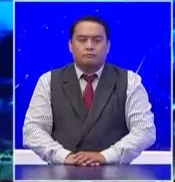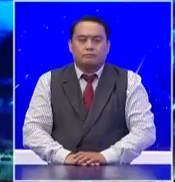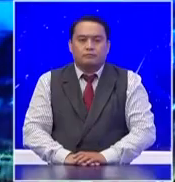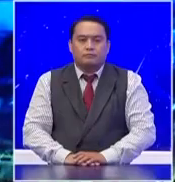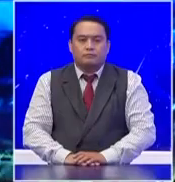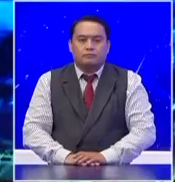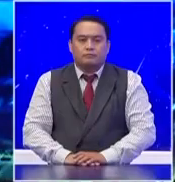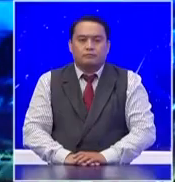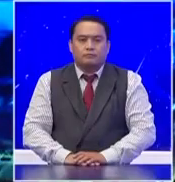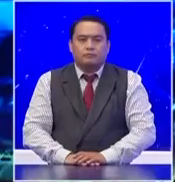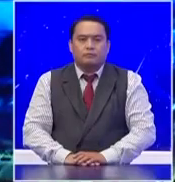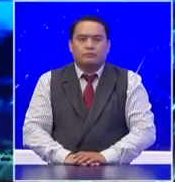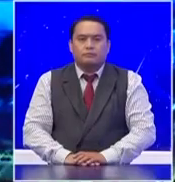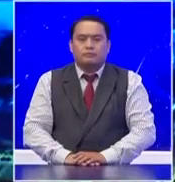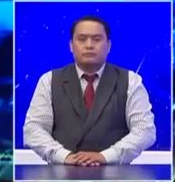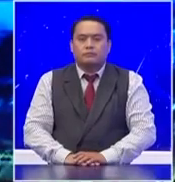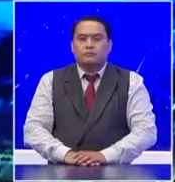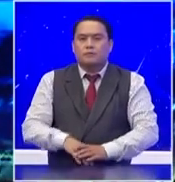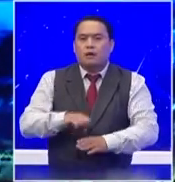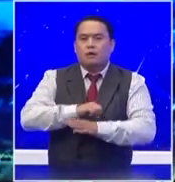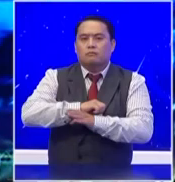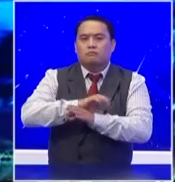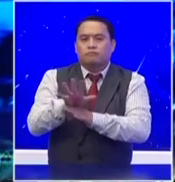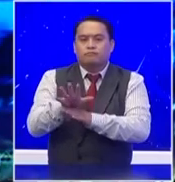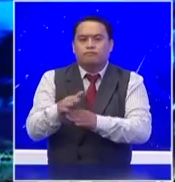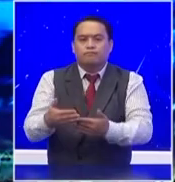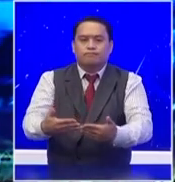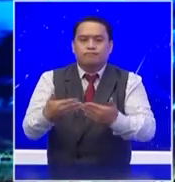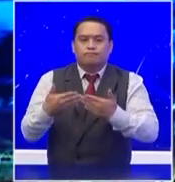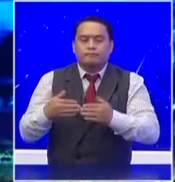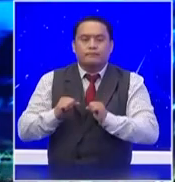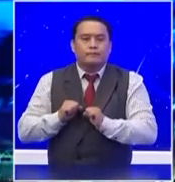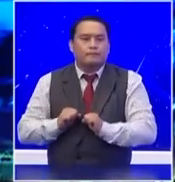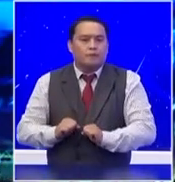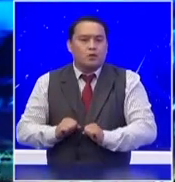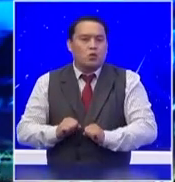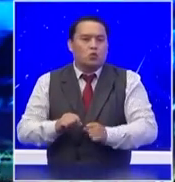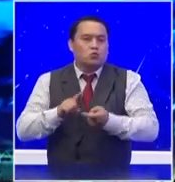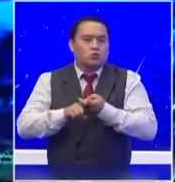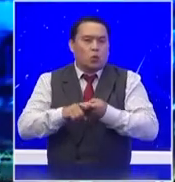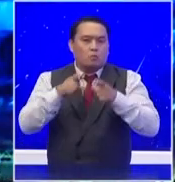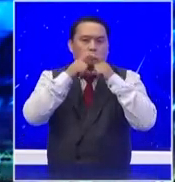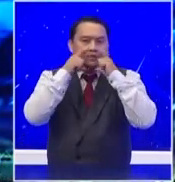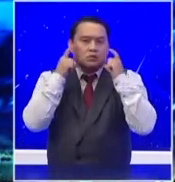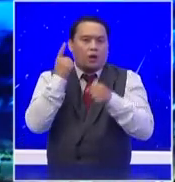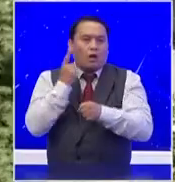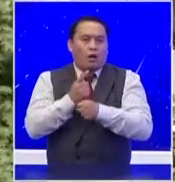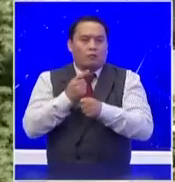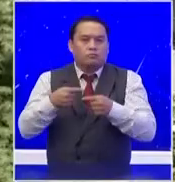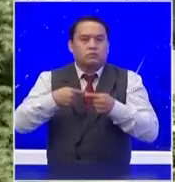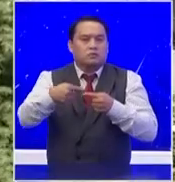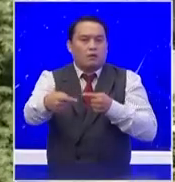Ауырып, еміздегенше ауырмайтын жол ізде. Коронавирустан қорғанып, оны жұқтырмаудың жолы көп. Бетперде тағып, әлеуметтік